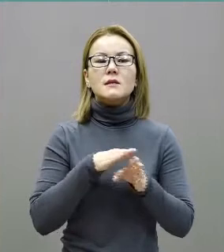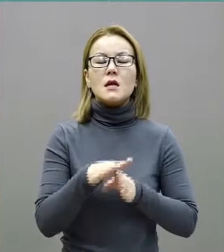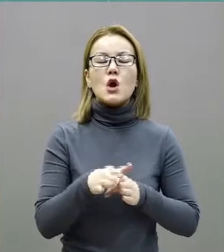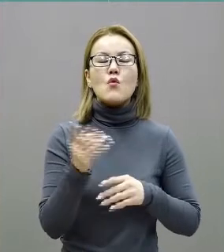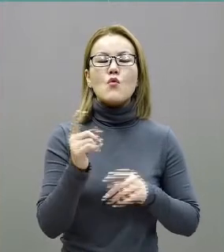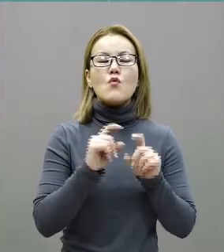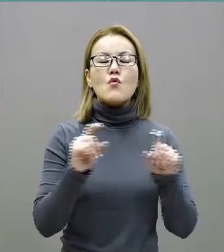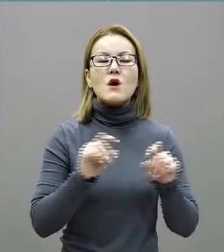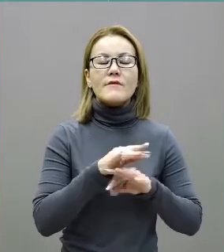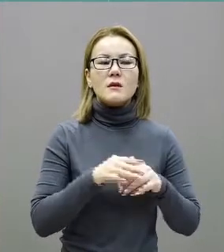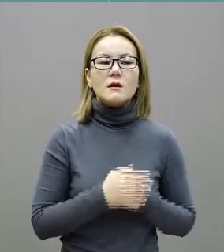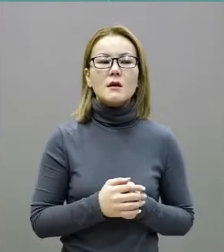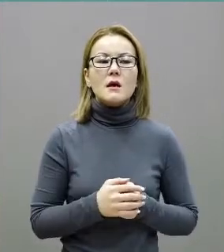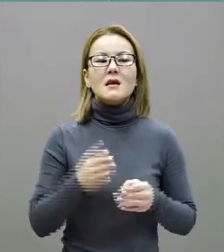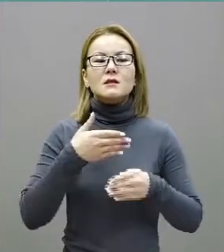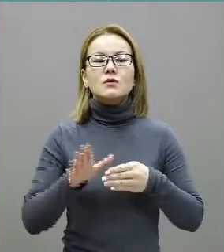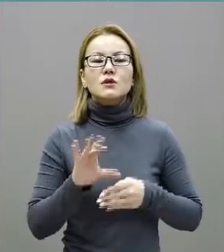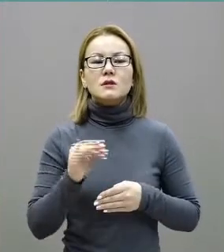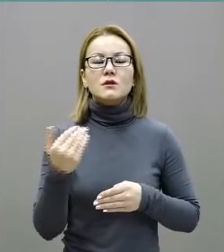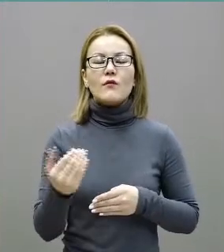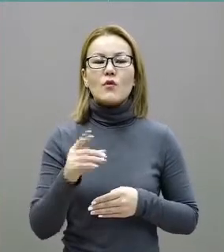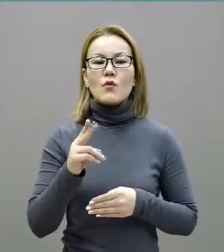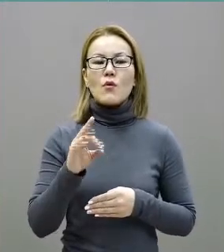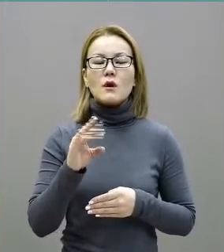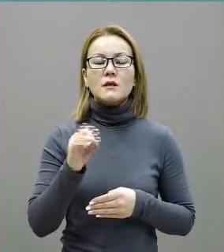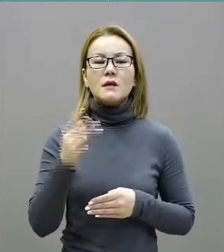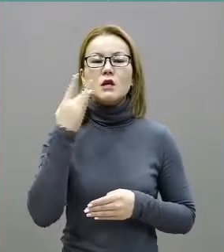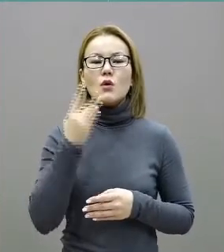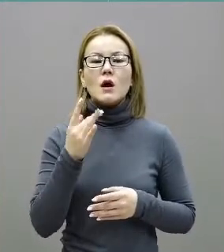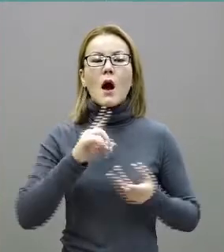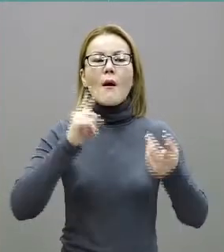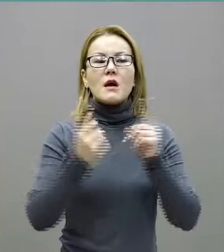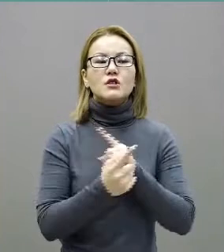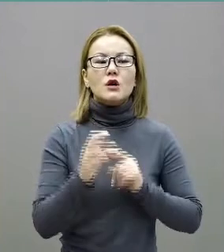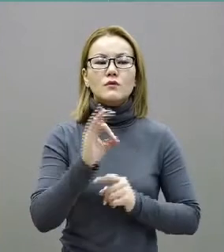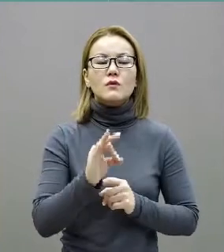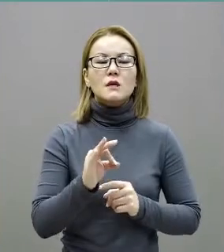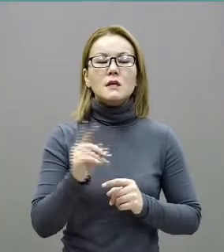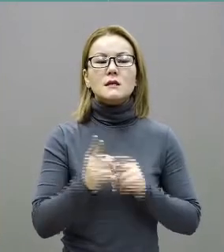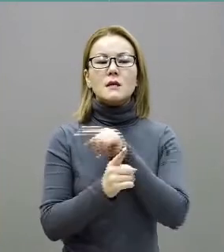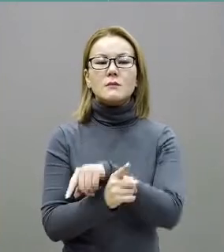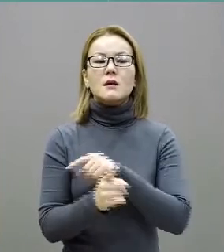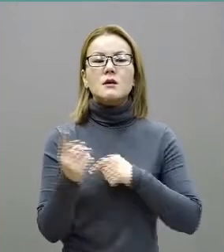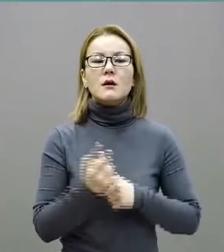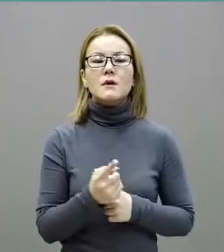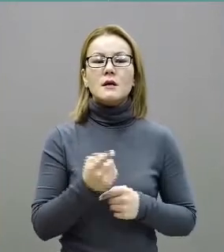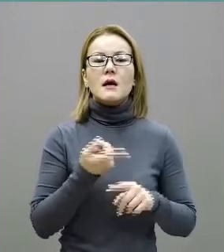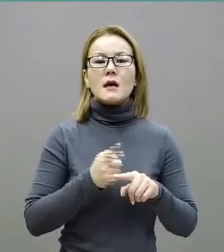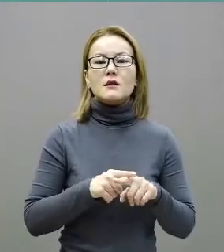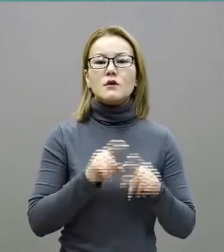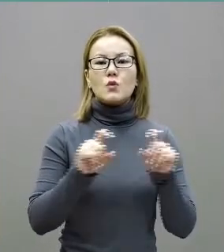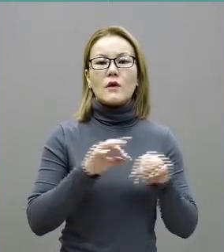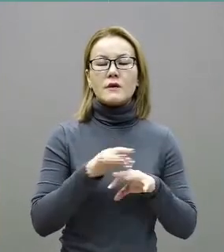и исключить из него корни те которая обращает 0 знаменатель дроби в заданном уровне